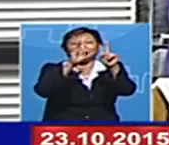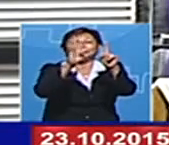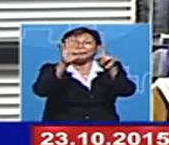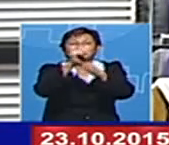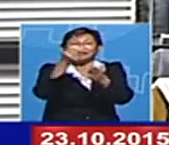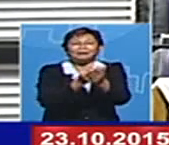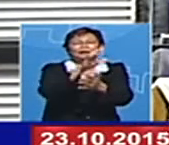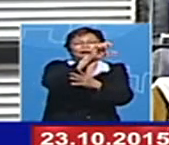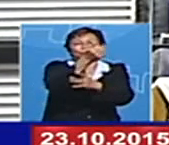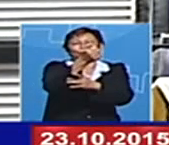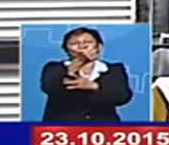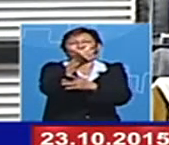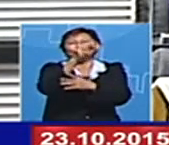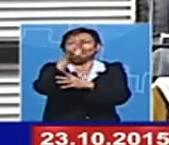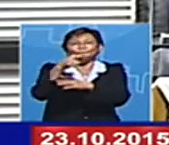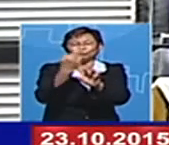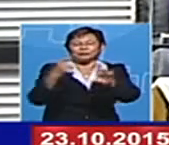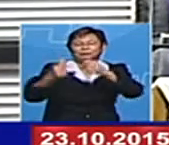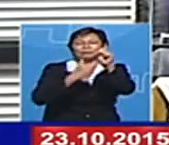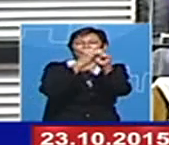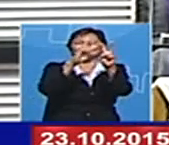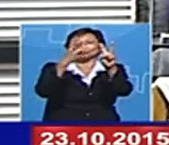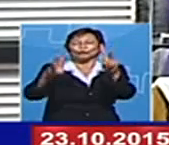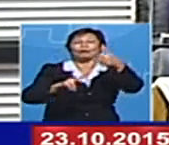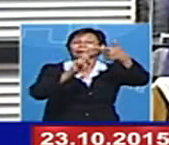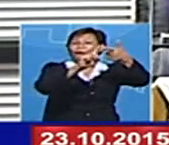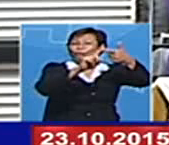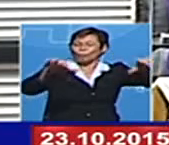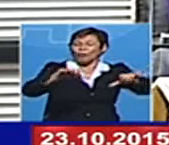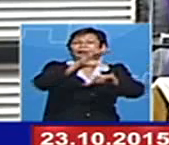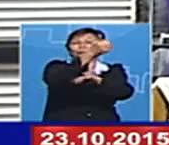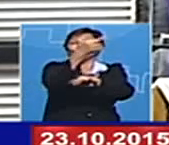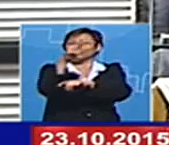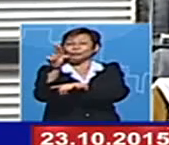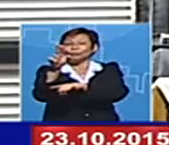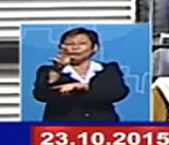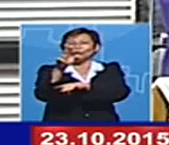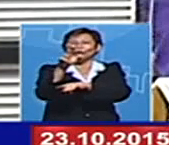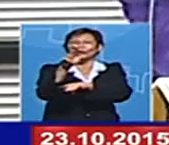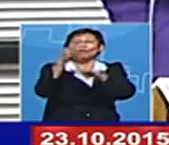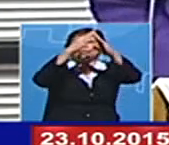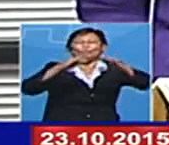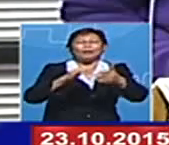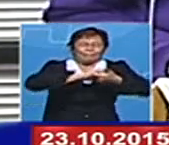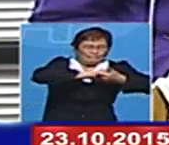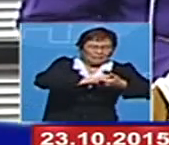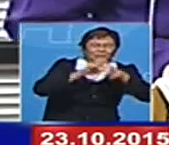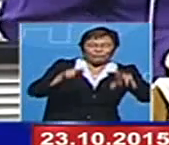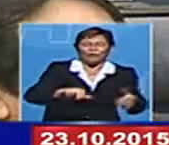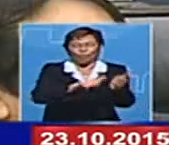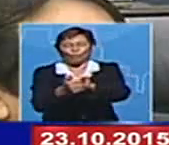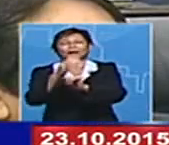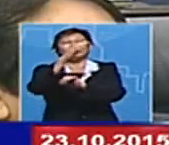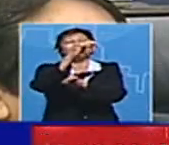unit dijangka siap tahun hadapan kedua membina 10.000 unit rumah Mesa rakyat oleh Syarikat